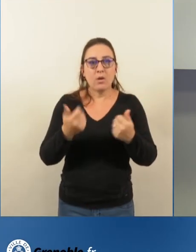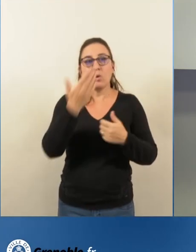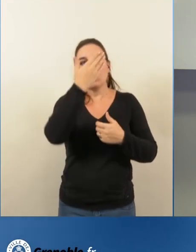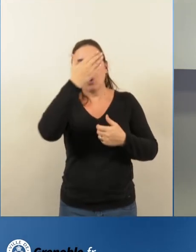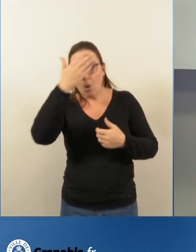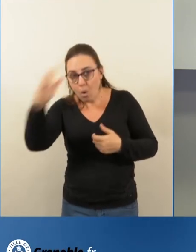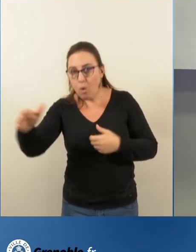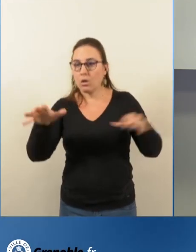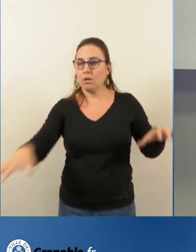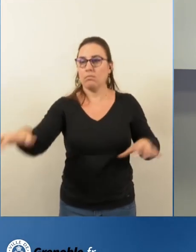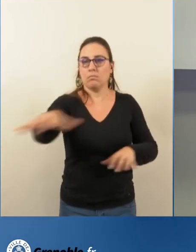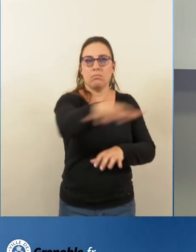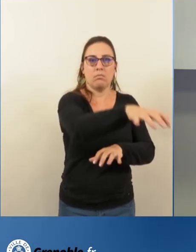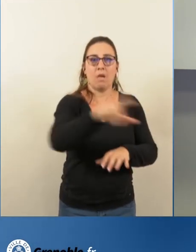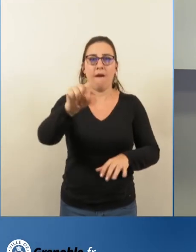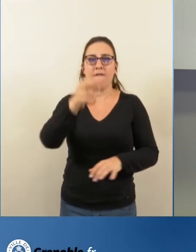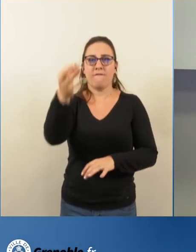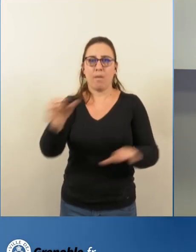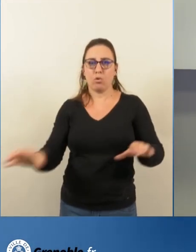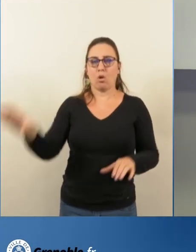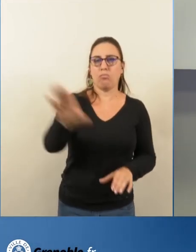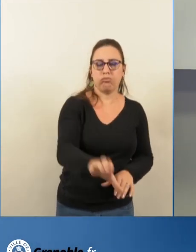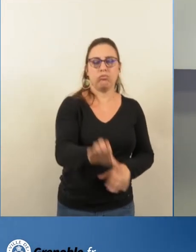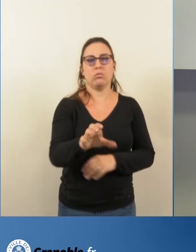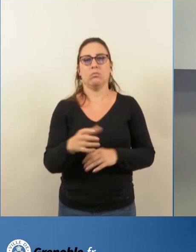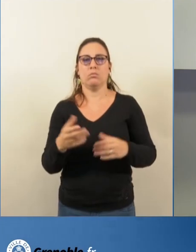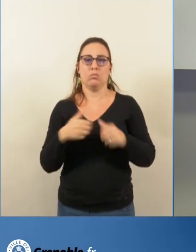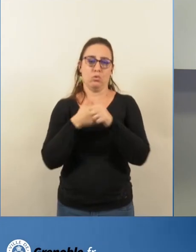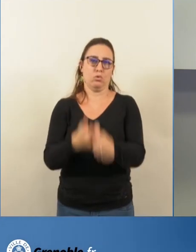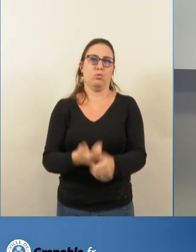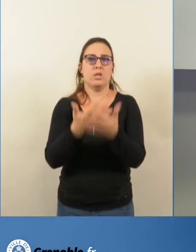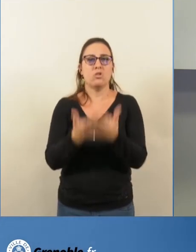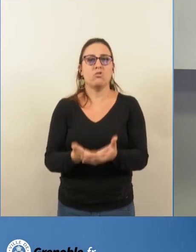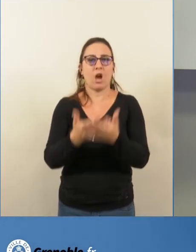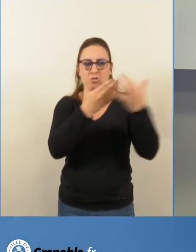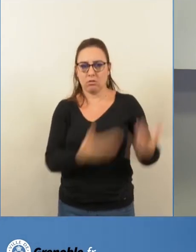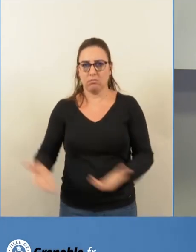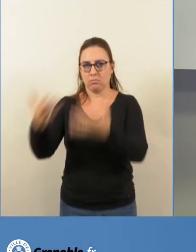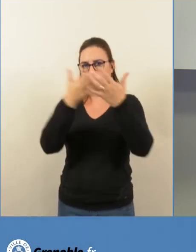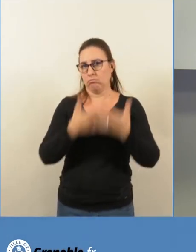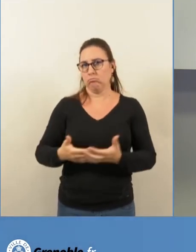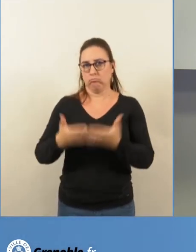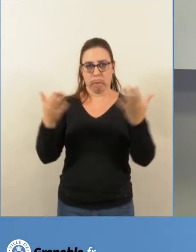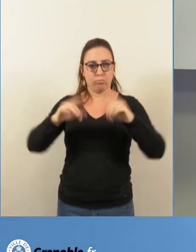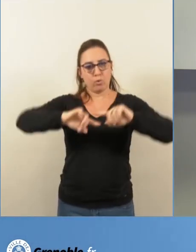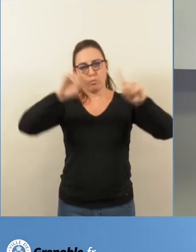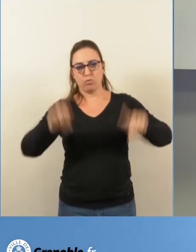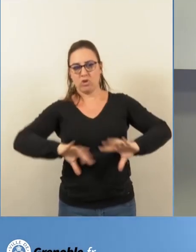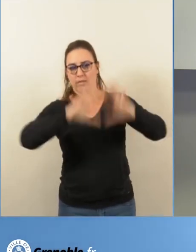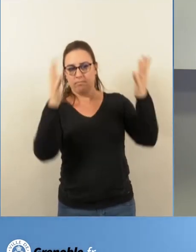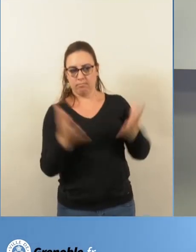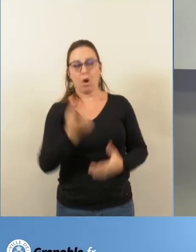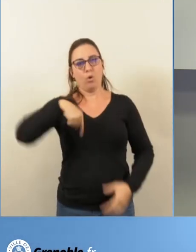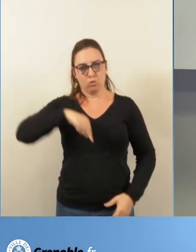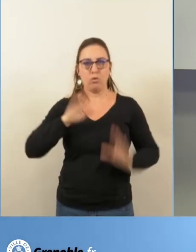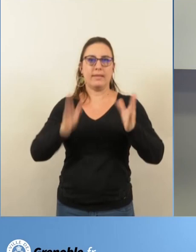habitants de la métropole c'est 20% de la charge qui était représentée par le budget et que nous avons transféré